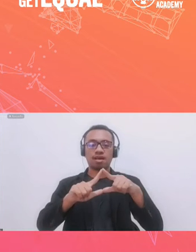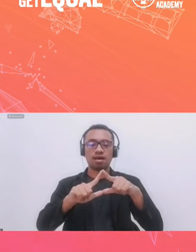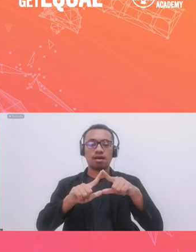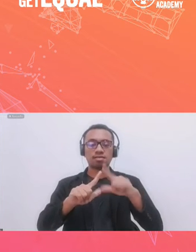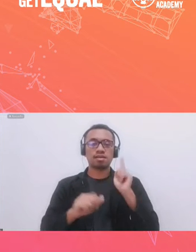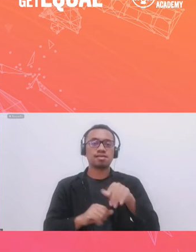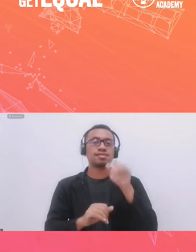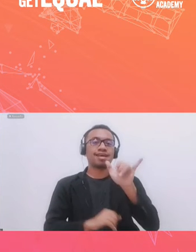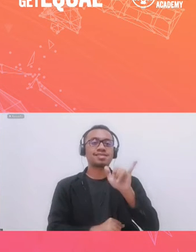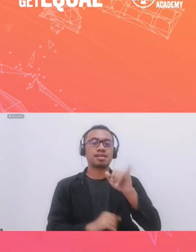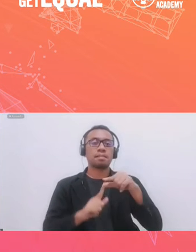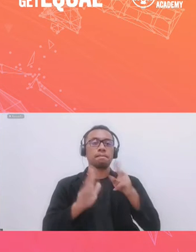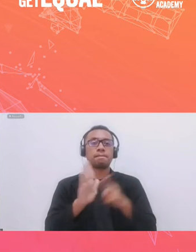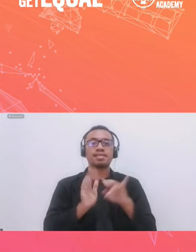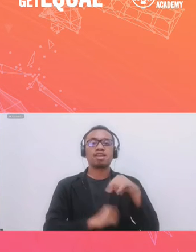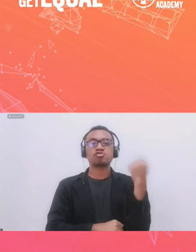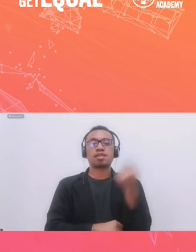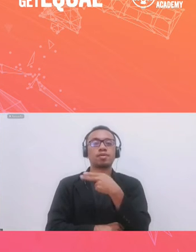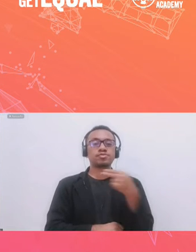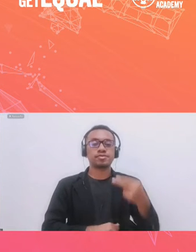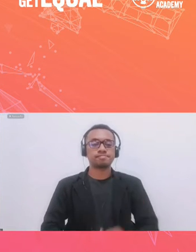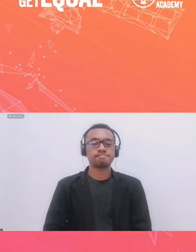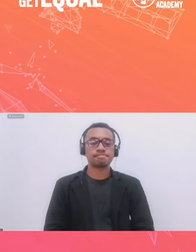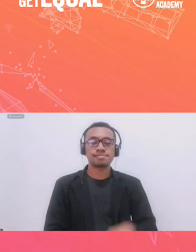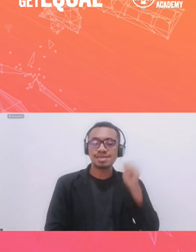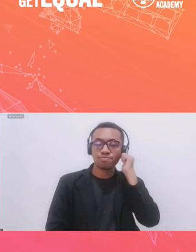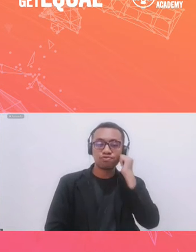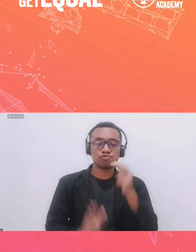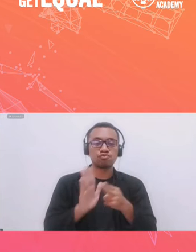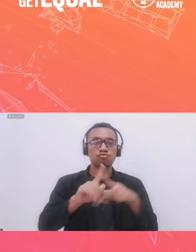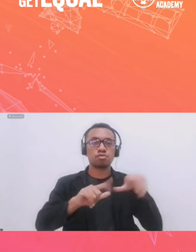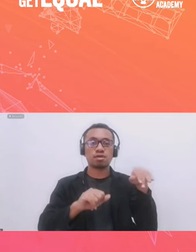Yayasan PRAI International Indonesia. Halo Ibu Nasla.